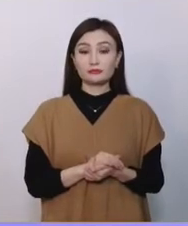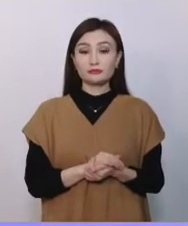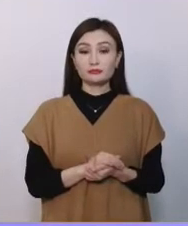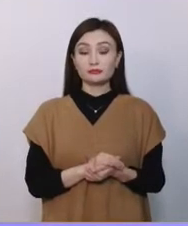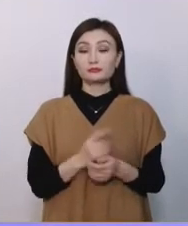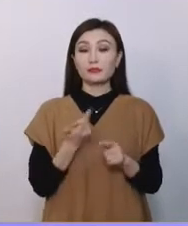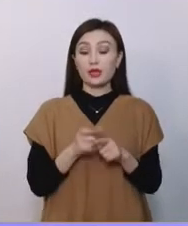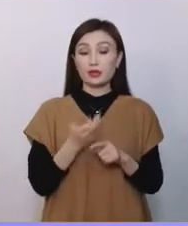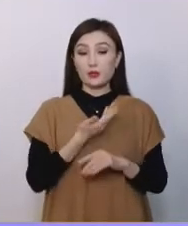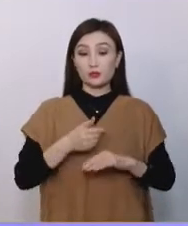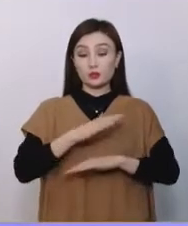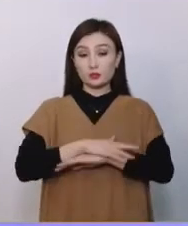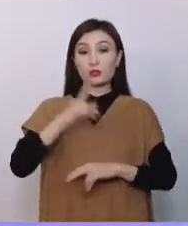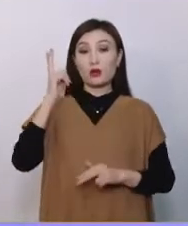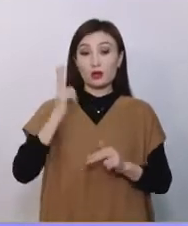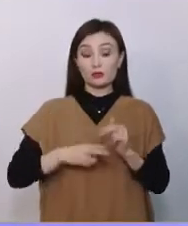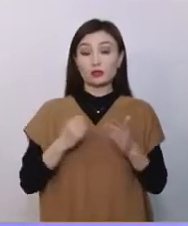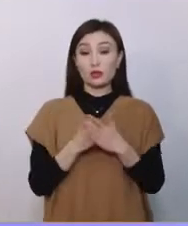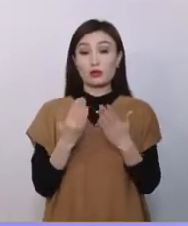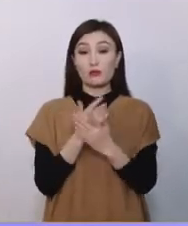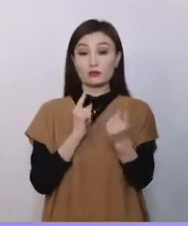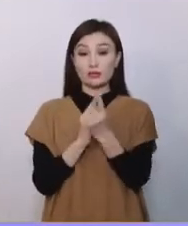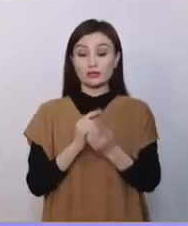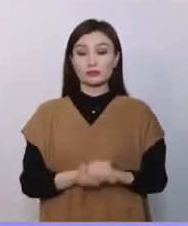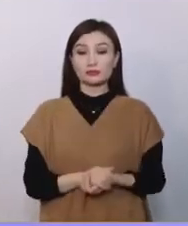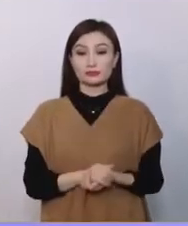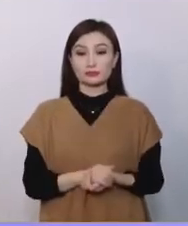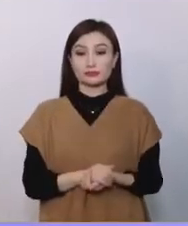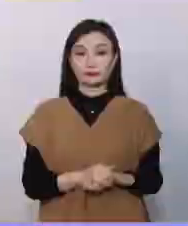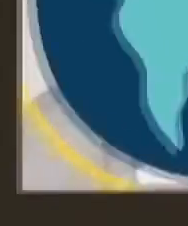на этому нас урок окончен до новых встреч